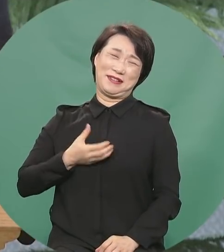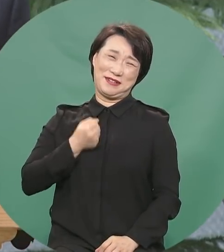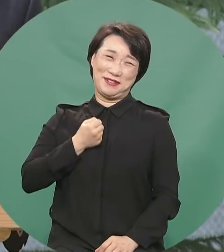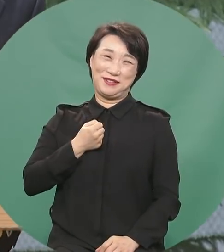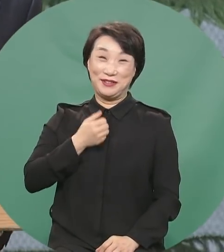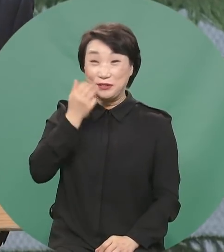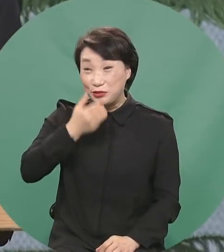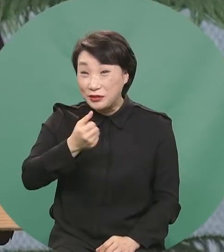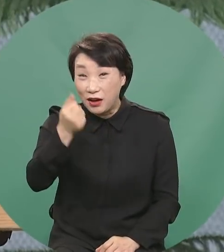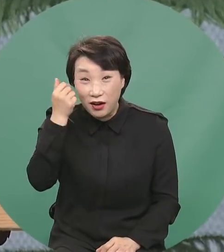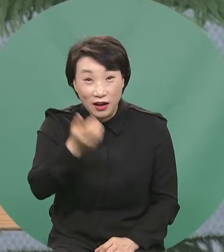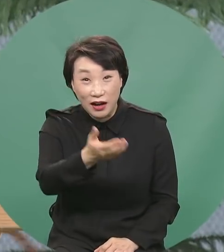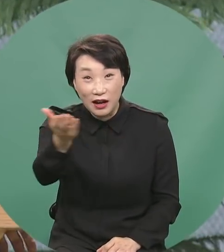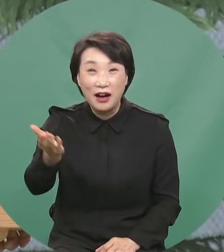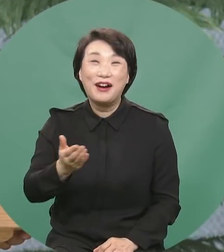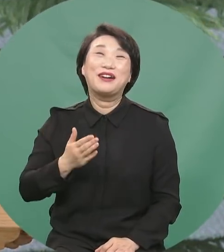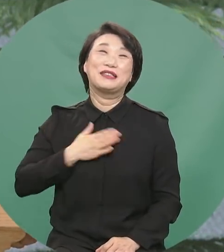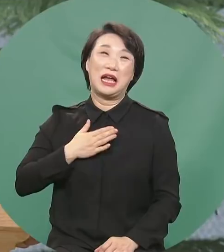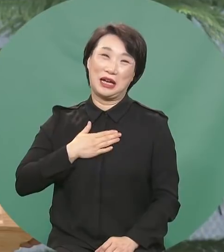누구에게?